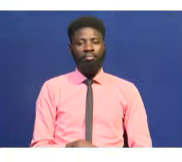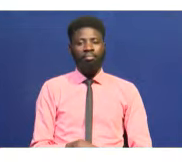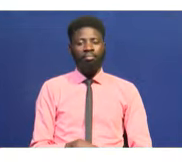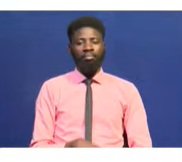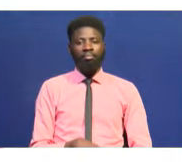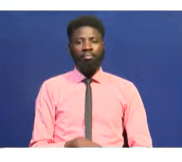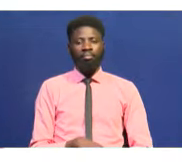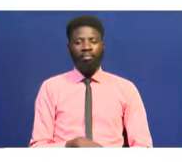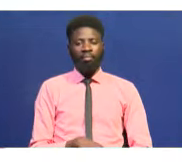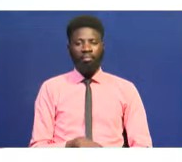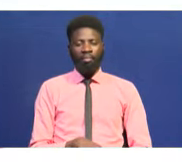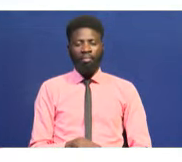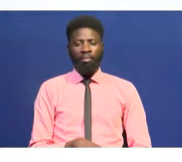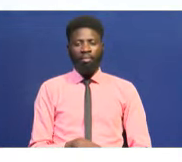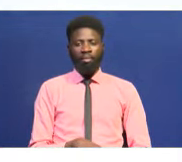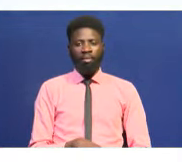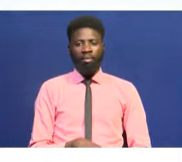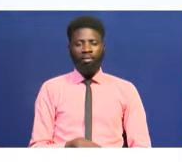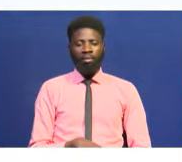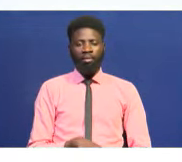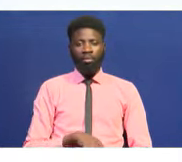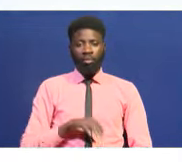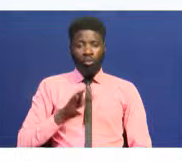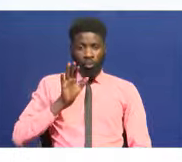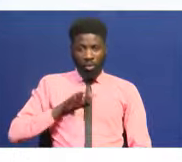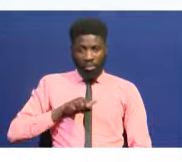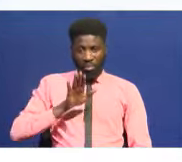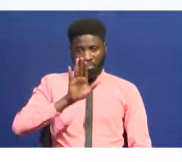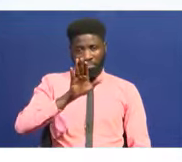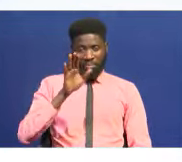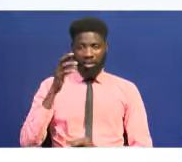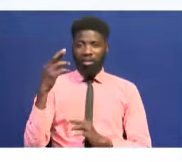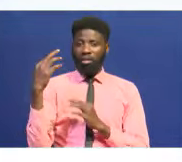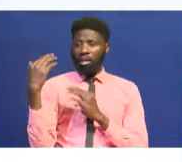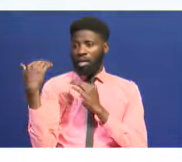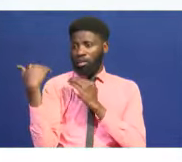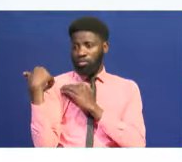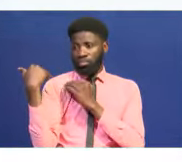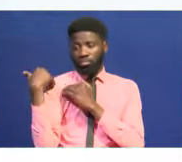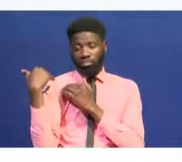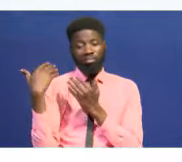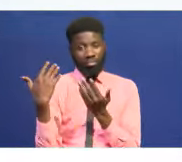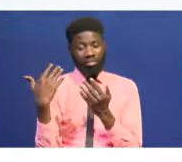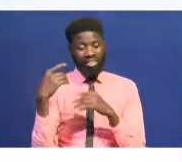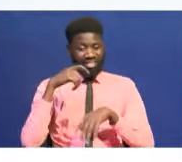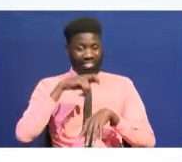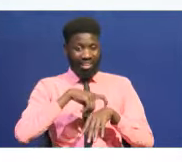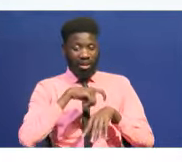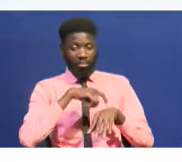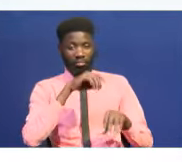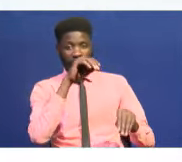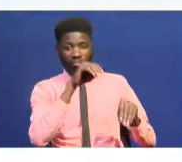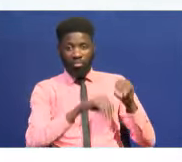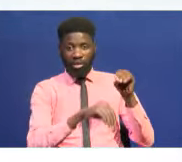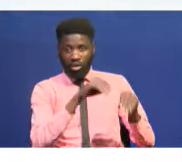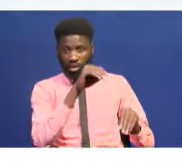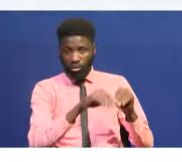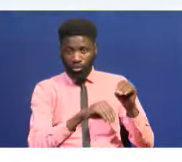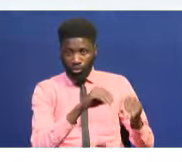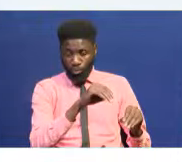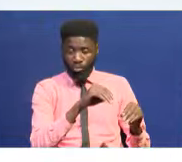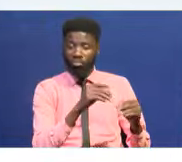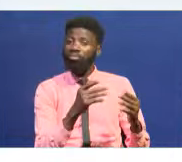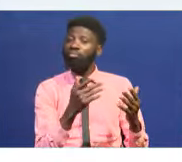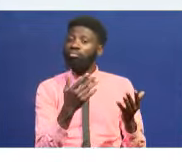the role of women should also include, during the election period,